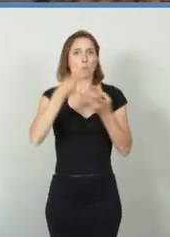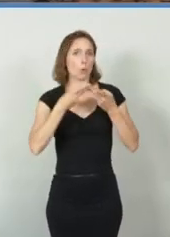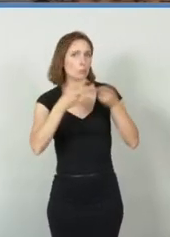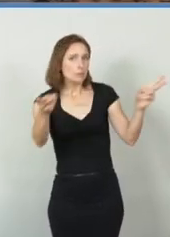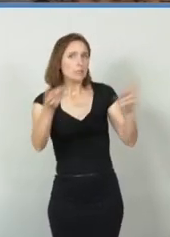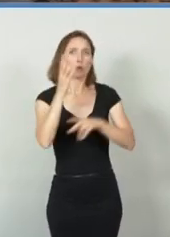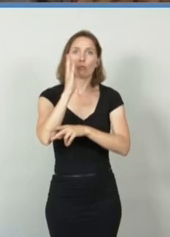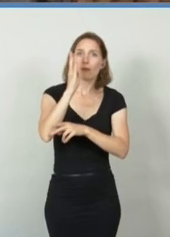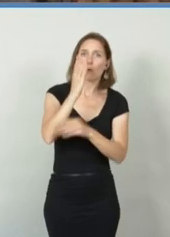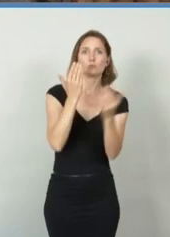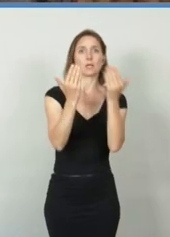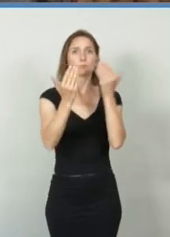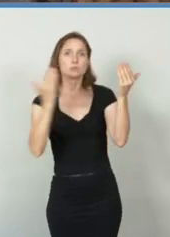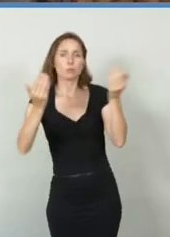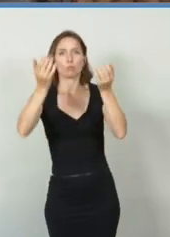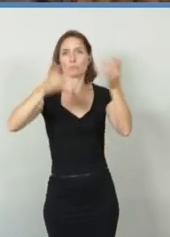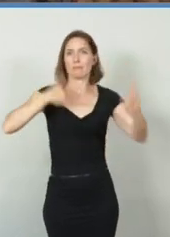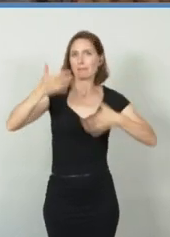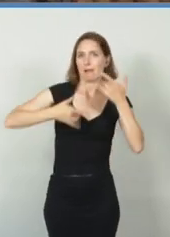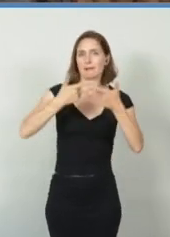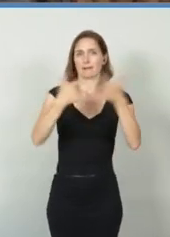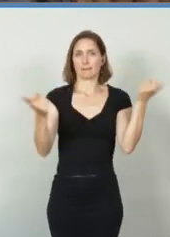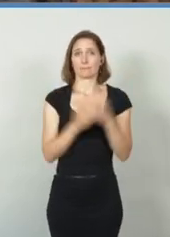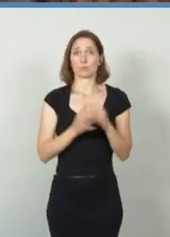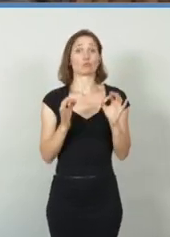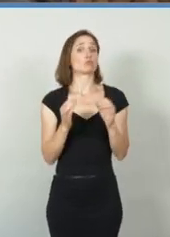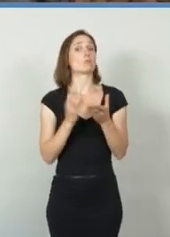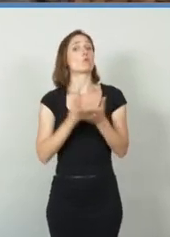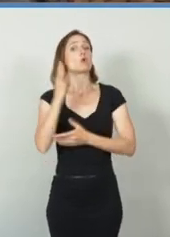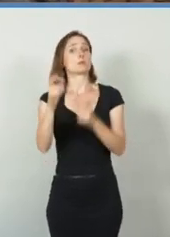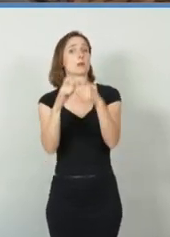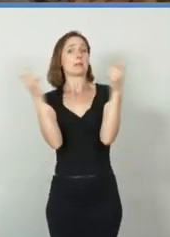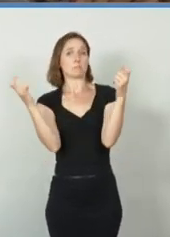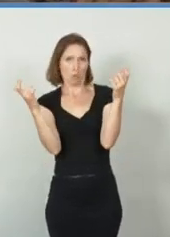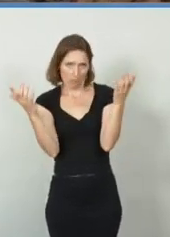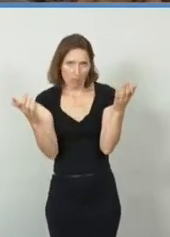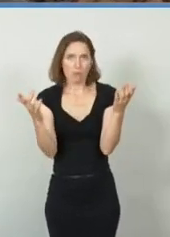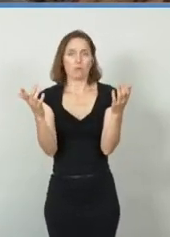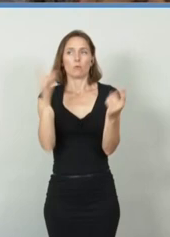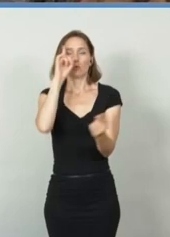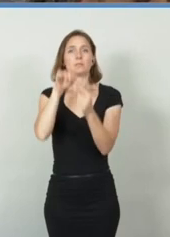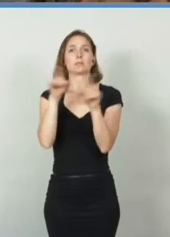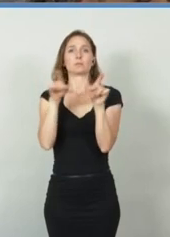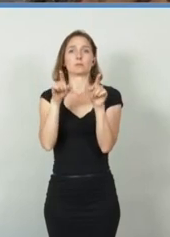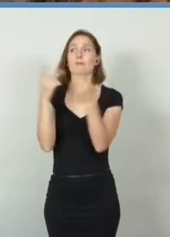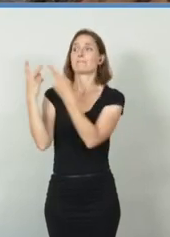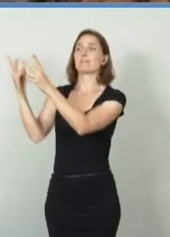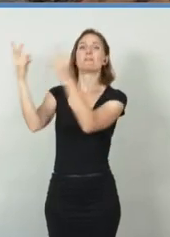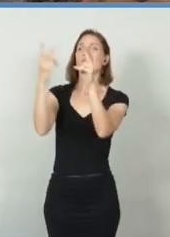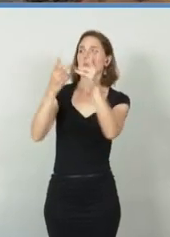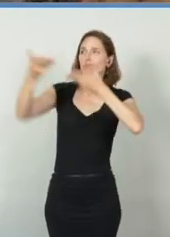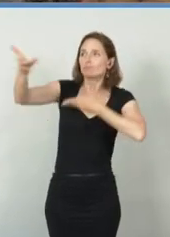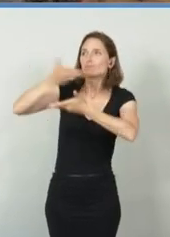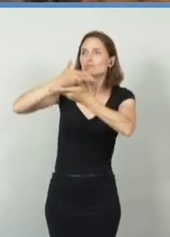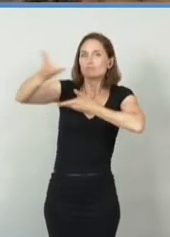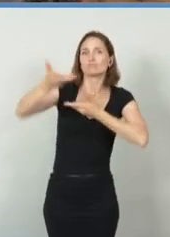des spectacles ce projet d'établissement enfin sera une des bases pour échanger sur nos pratiques avec les autres villes ce mois de juin